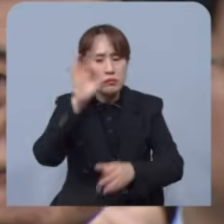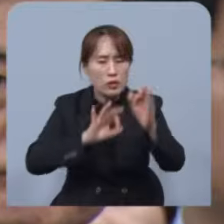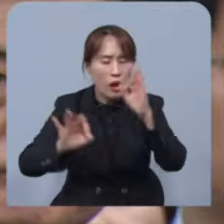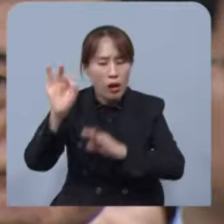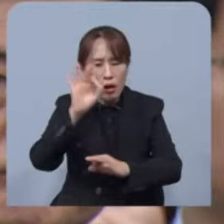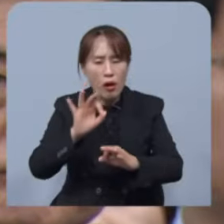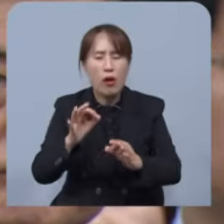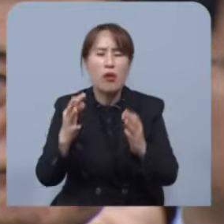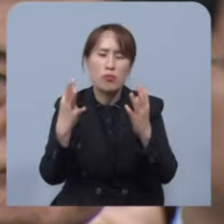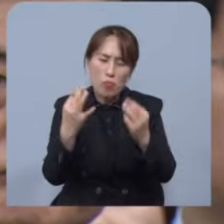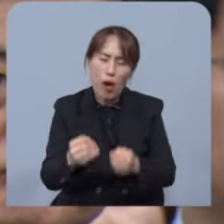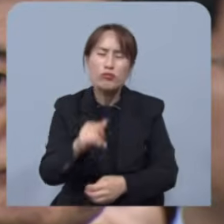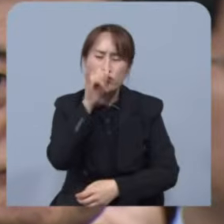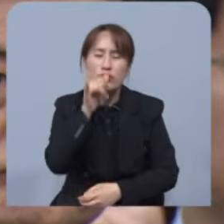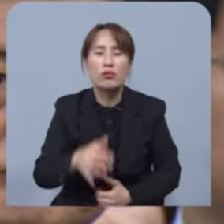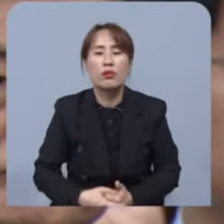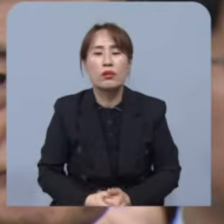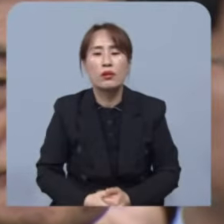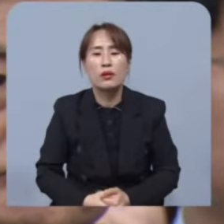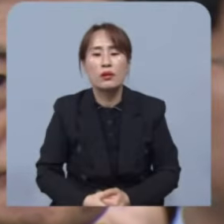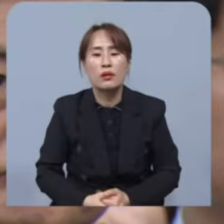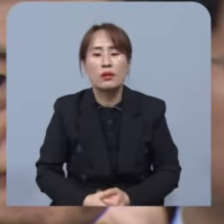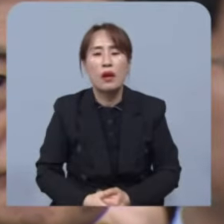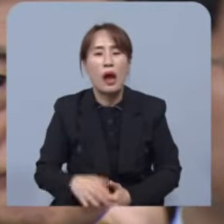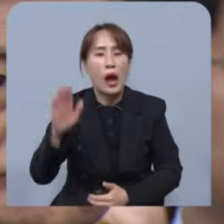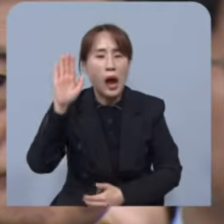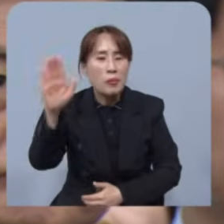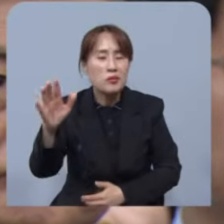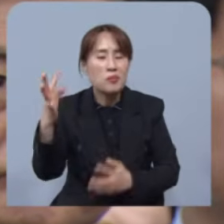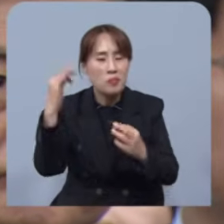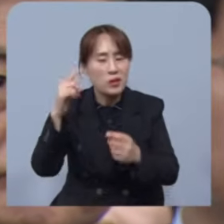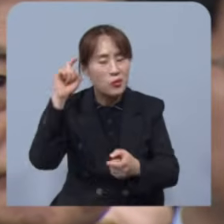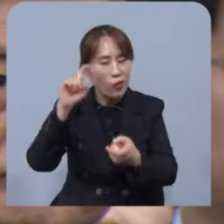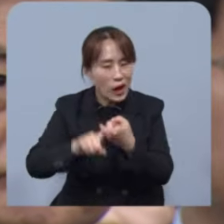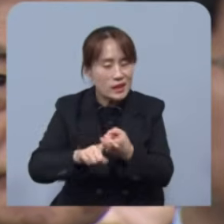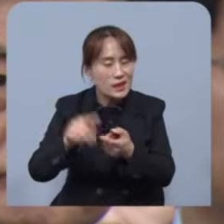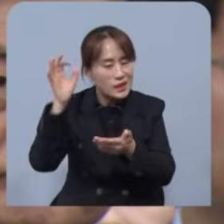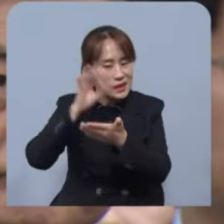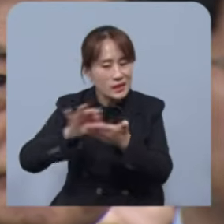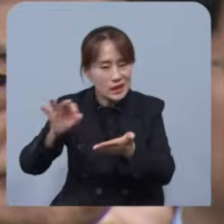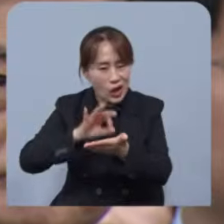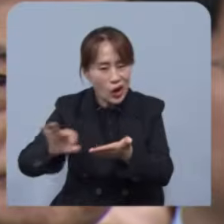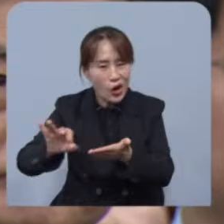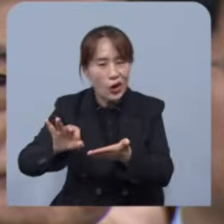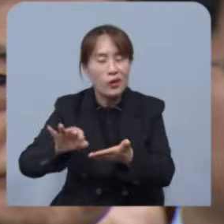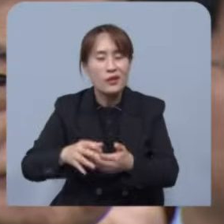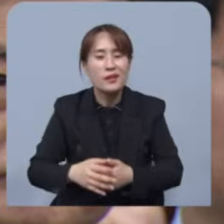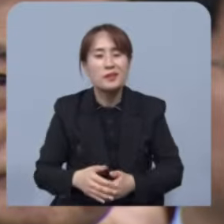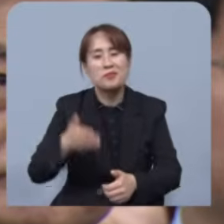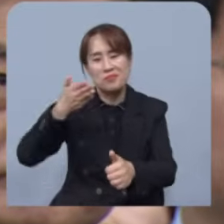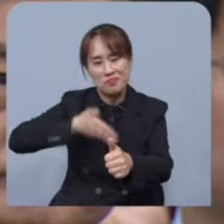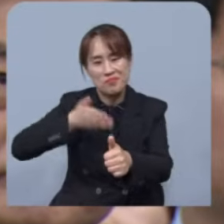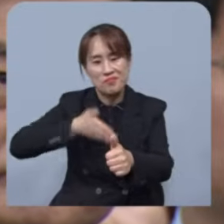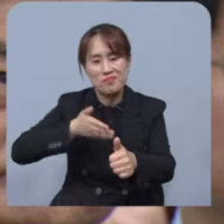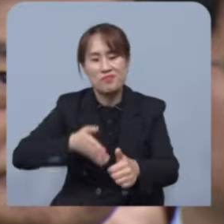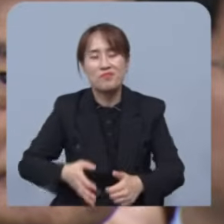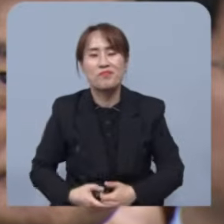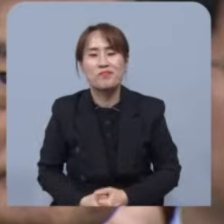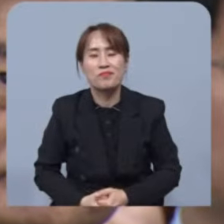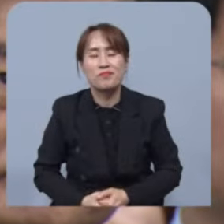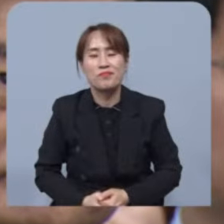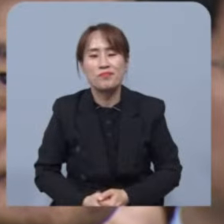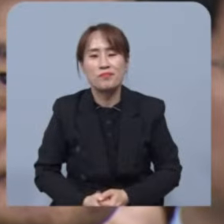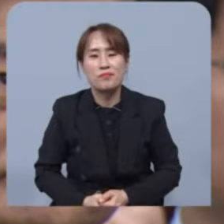나름에는 상당히 많이 있습니다. 그런 것에 앞으로 좀 상대적으로 더 큰 그 좀 관심을